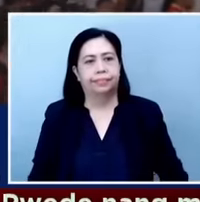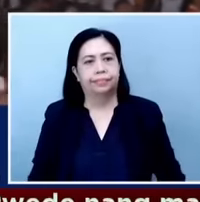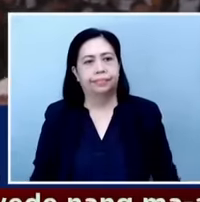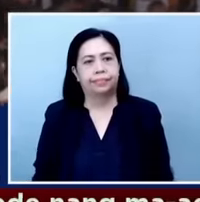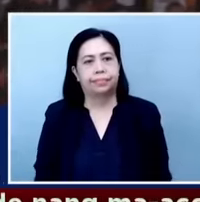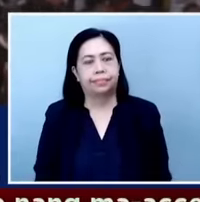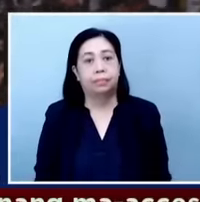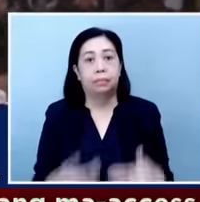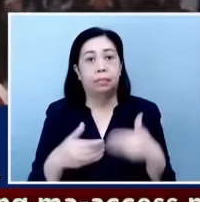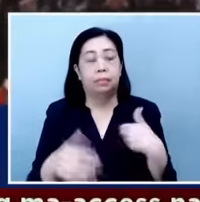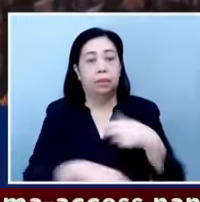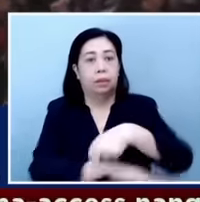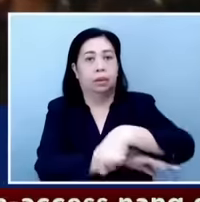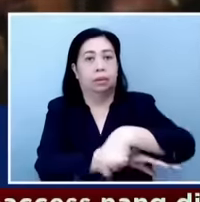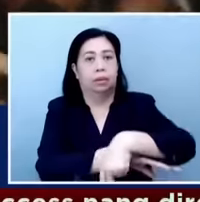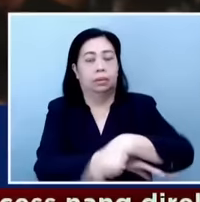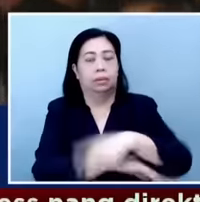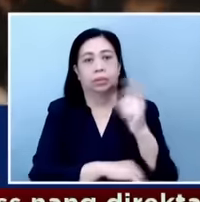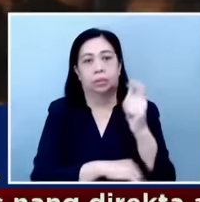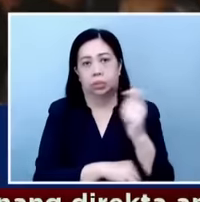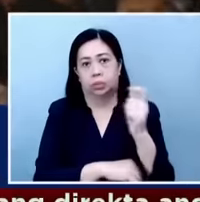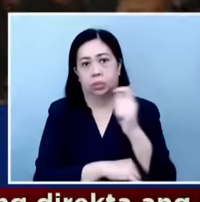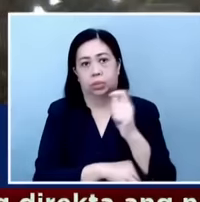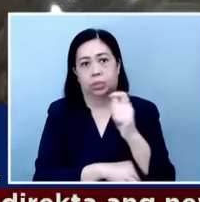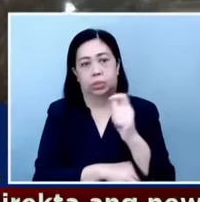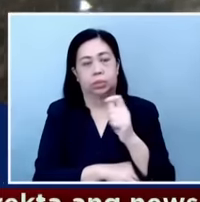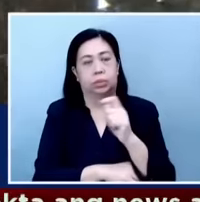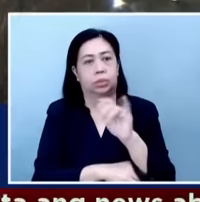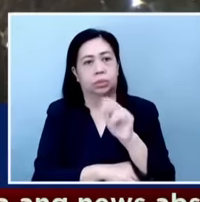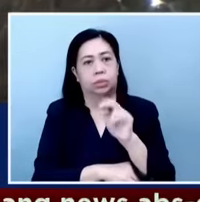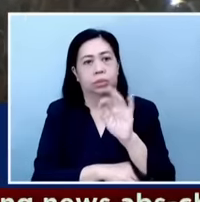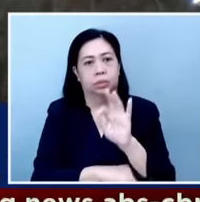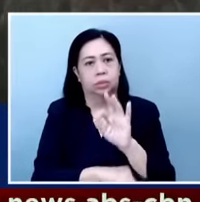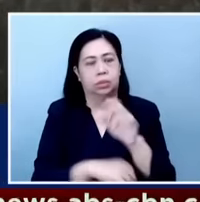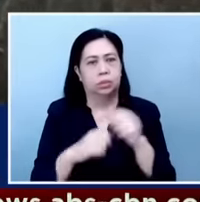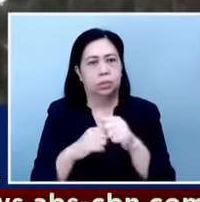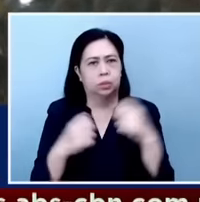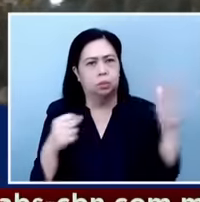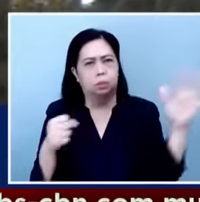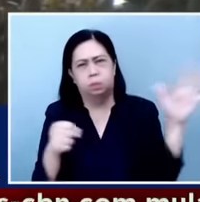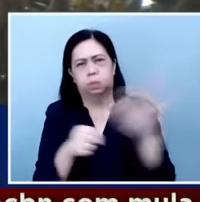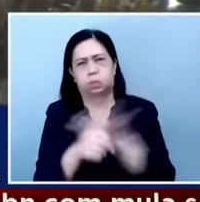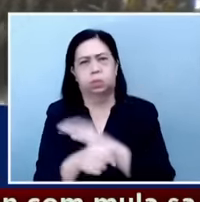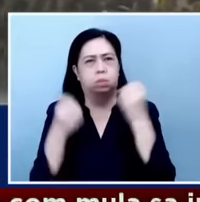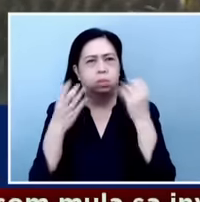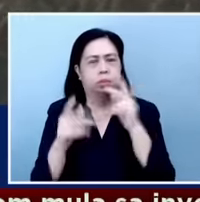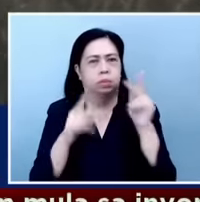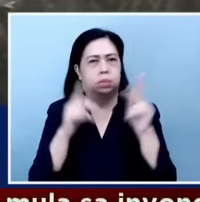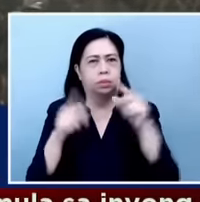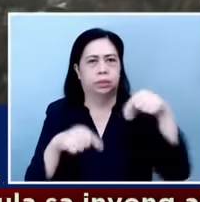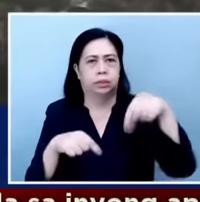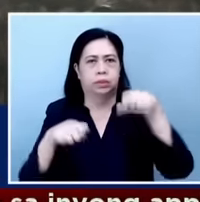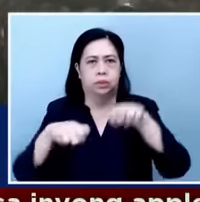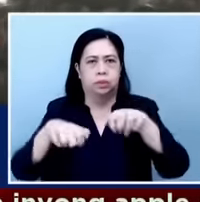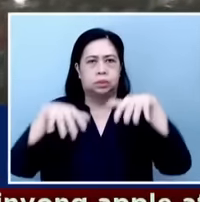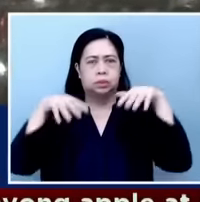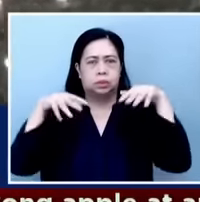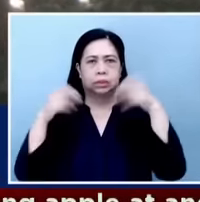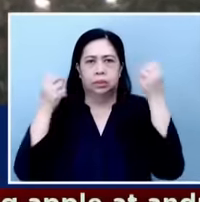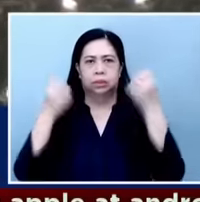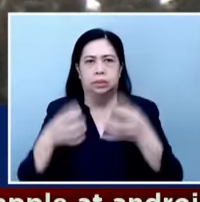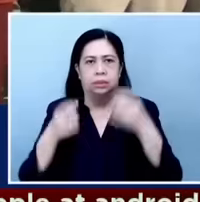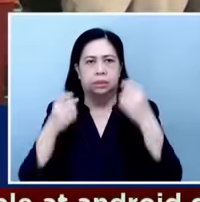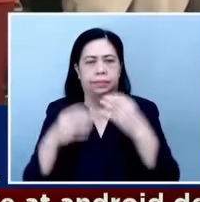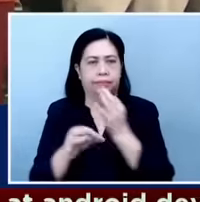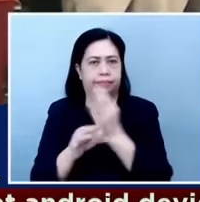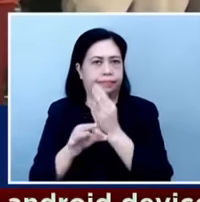Bago maghating gabi ng Martes, ikasyam ng Enero, hindi na mahulugang karayom ang Quirino Grandstand dahil sa dami ng mga